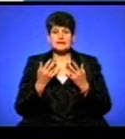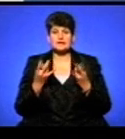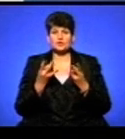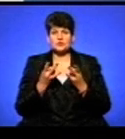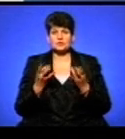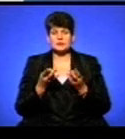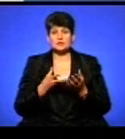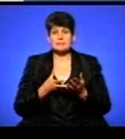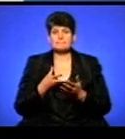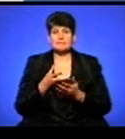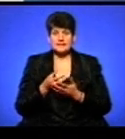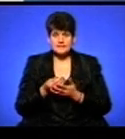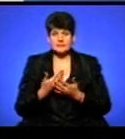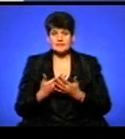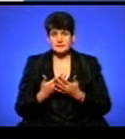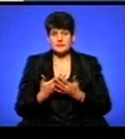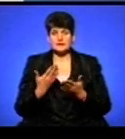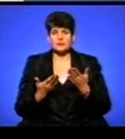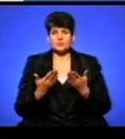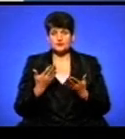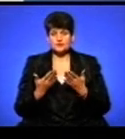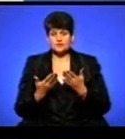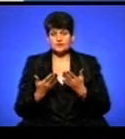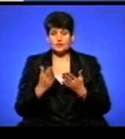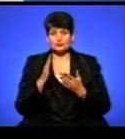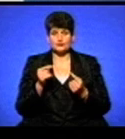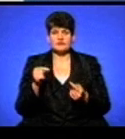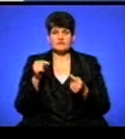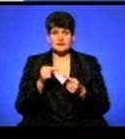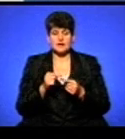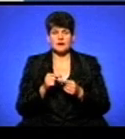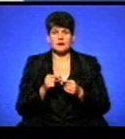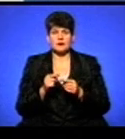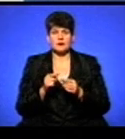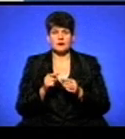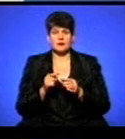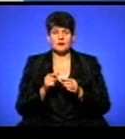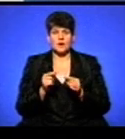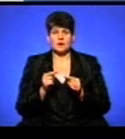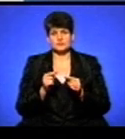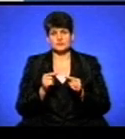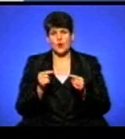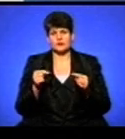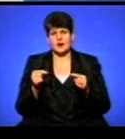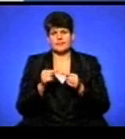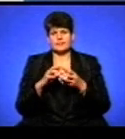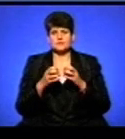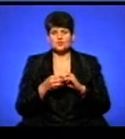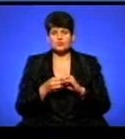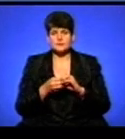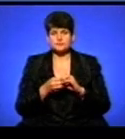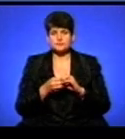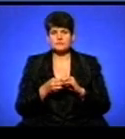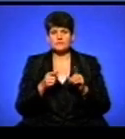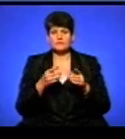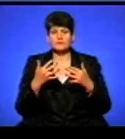буде платити, якщо, припустимо, буде визначена конкретна сума обов'язкової плати. Так, як ми вже говорили,